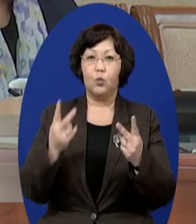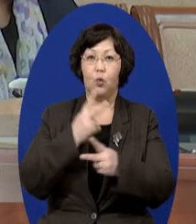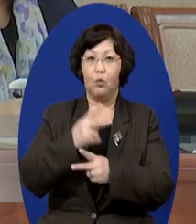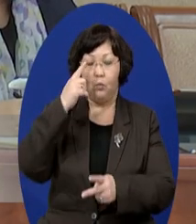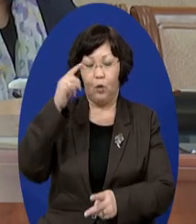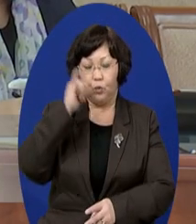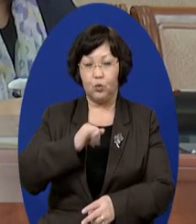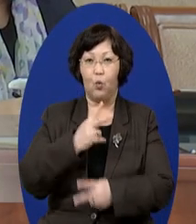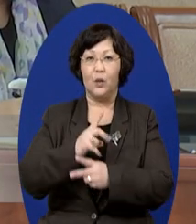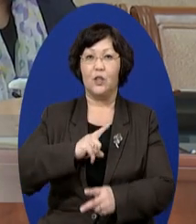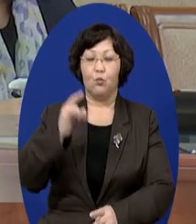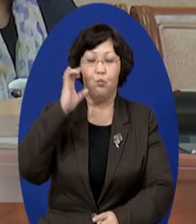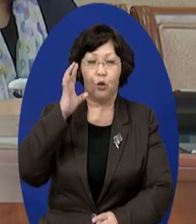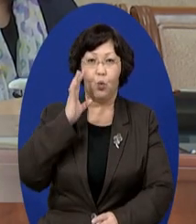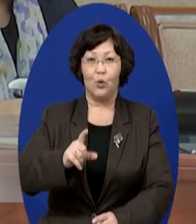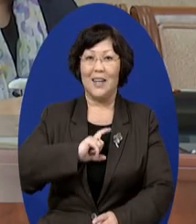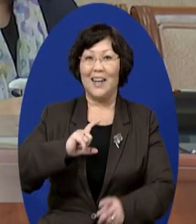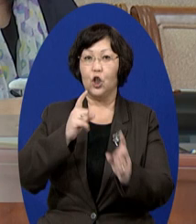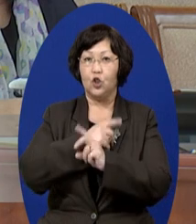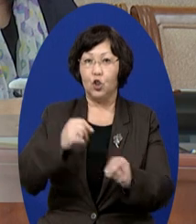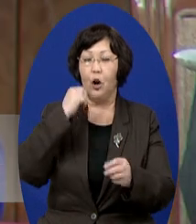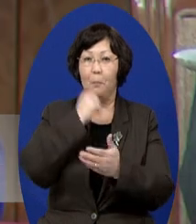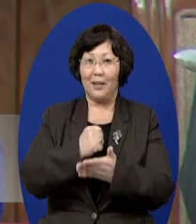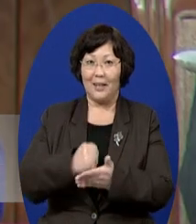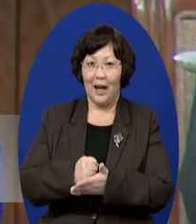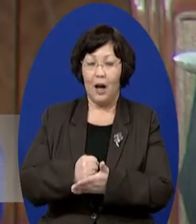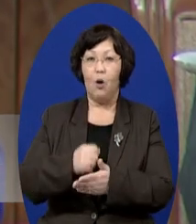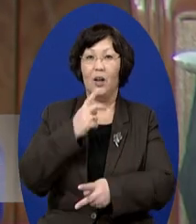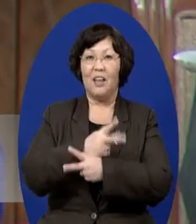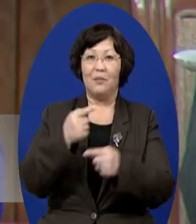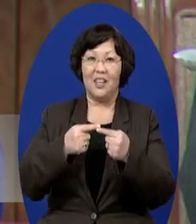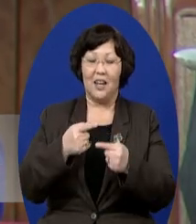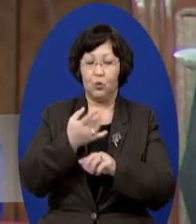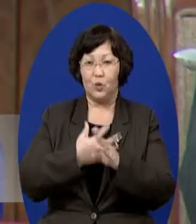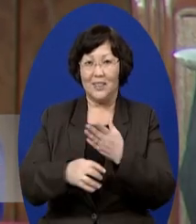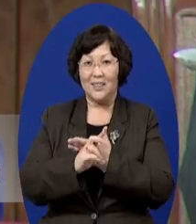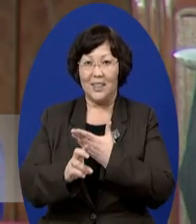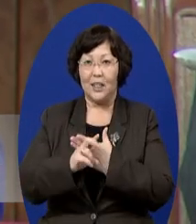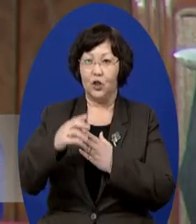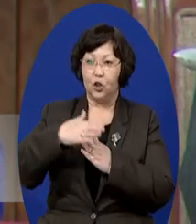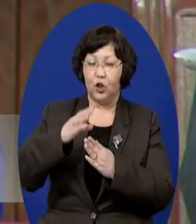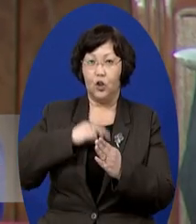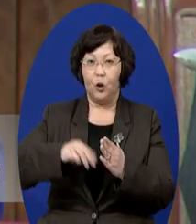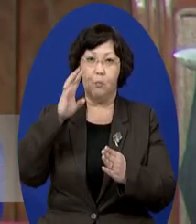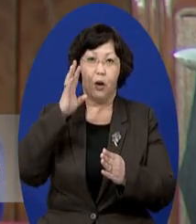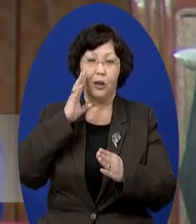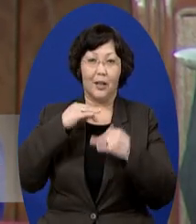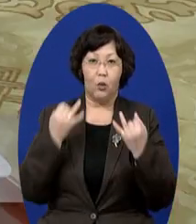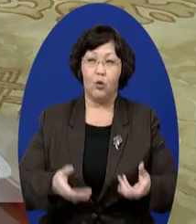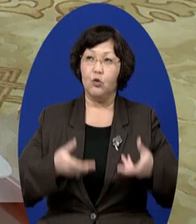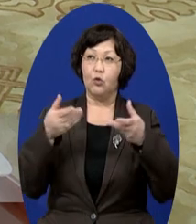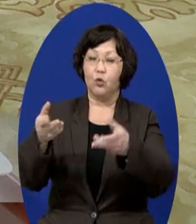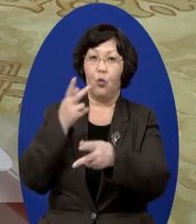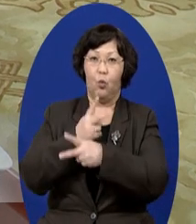бодлого, хүний эрх, эрхчлөл, түүний батлага, гинт хэрэгтэй тэмцэх, урьдчилан сэргийлэх бодлогын хүрээнд улсын хурлд өргөн мэдүүлсэн